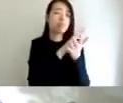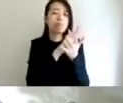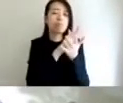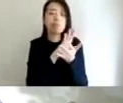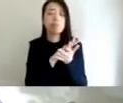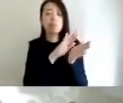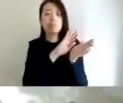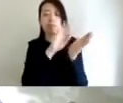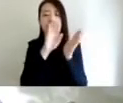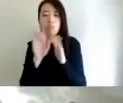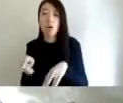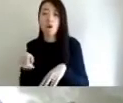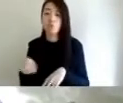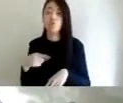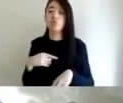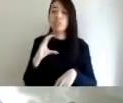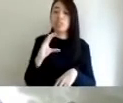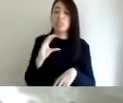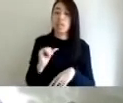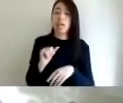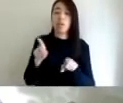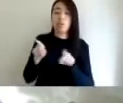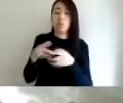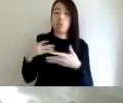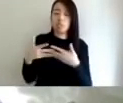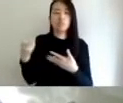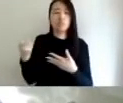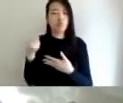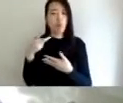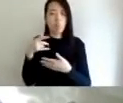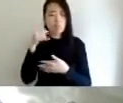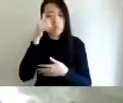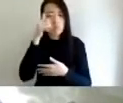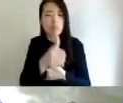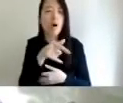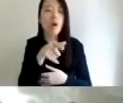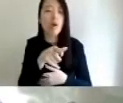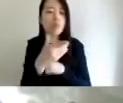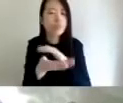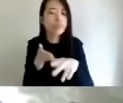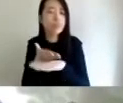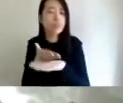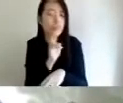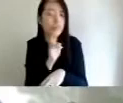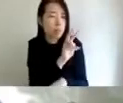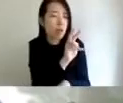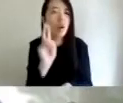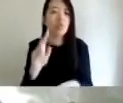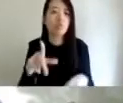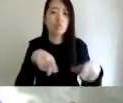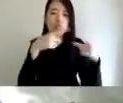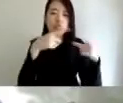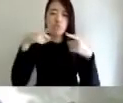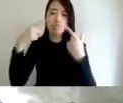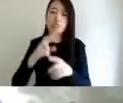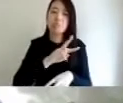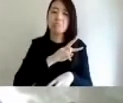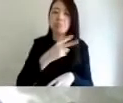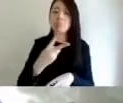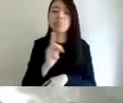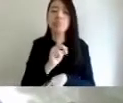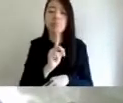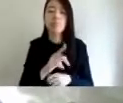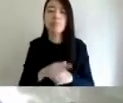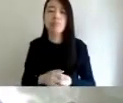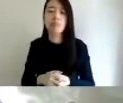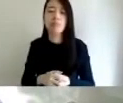我哋嘅同事咧都有再翻翻去良景村嗰度咧睇下呢啲树变成点样嘅。咁虽然咧